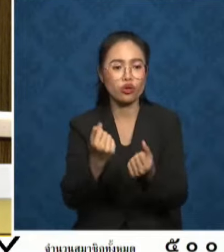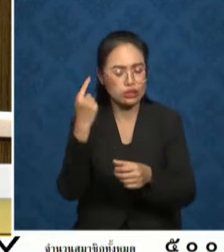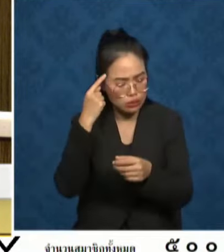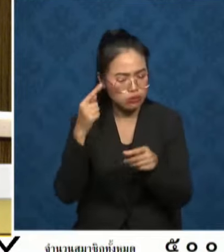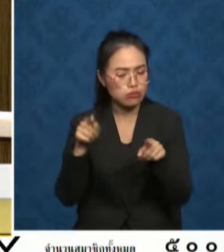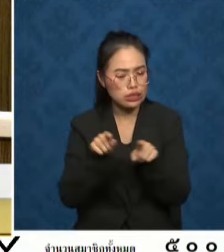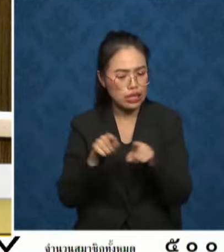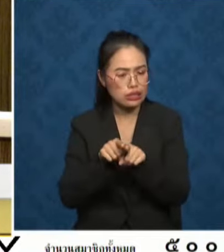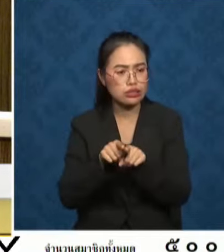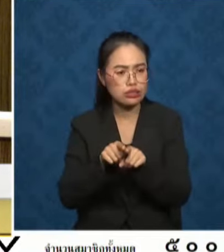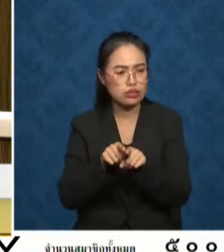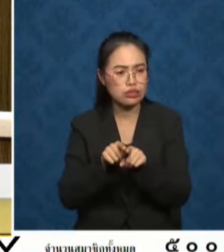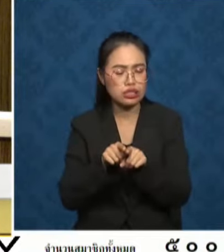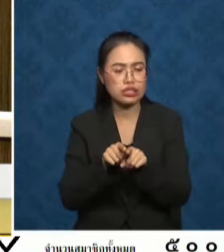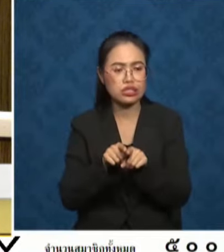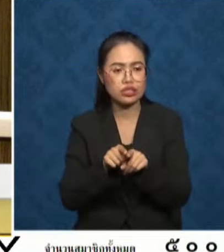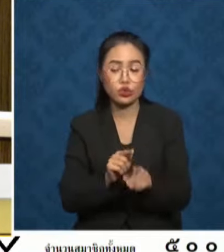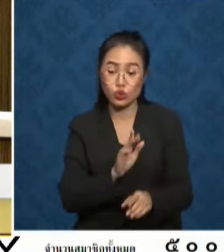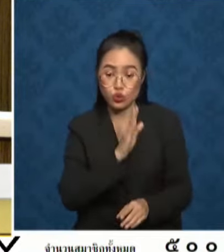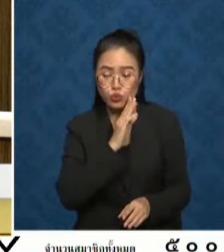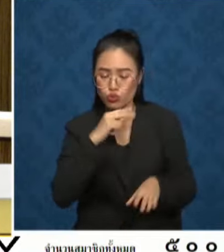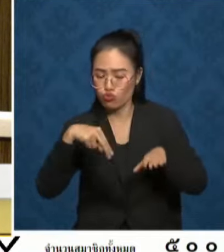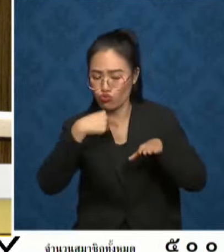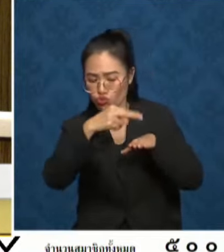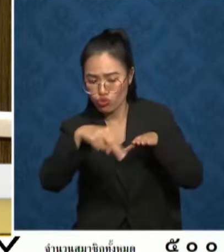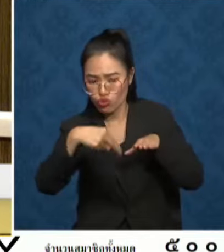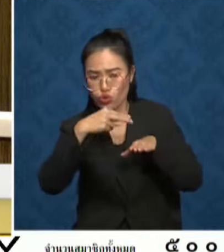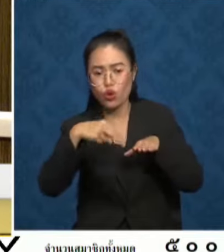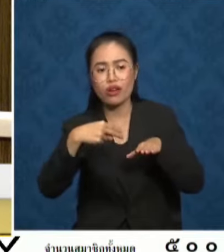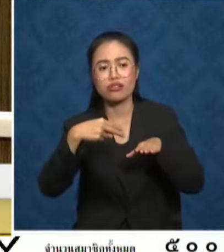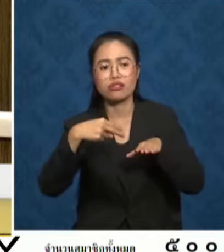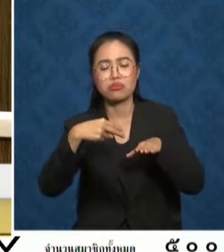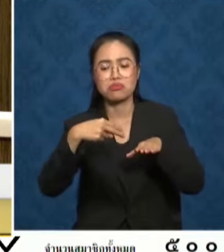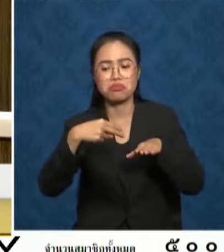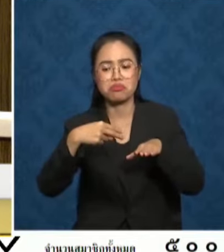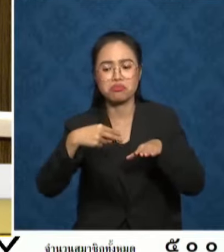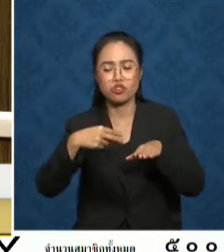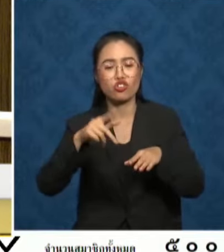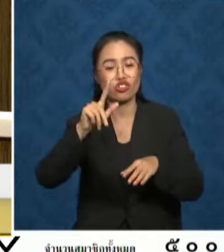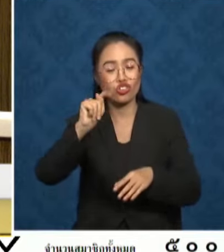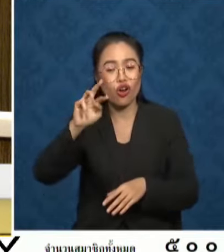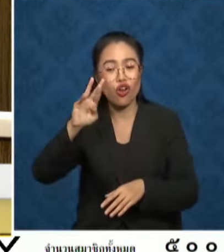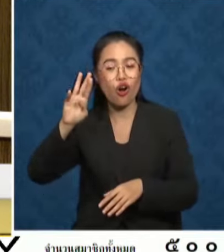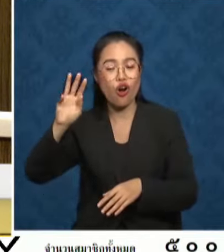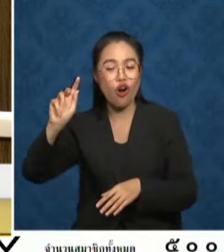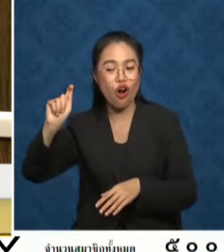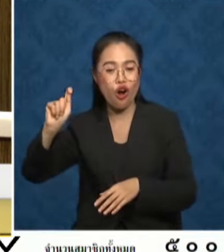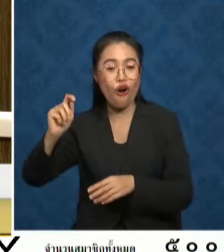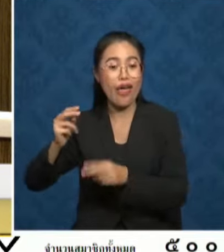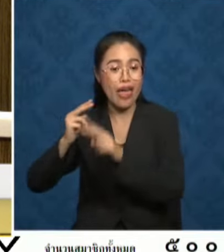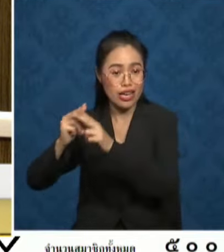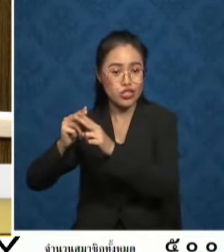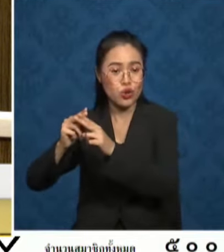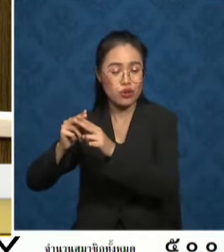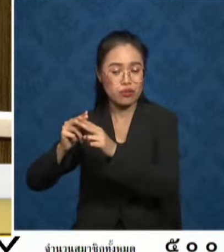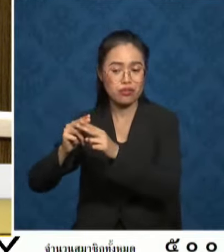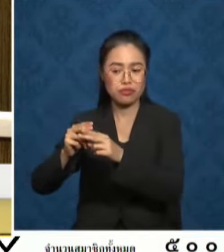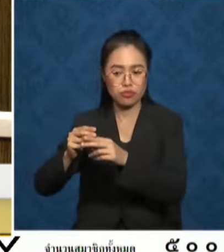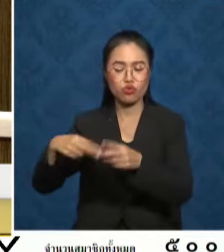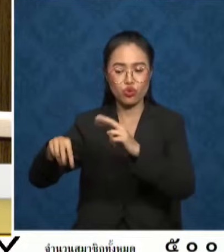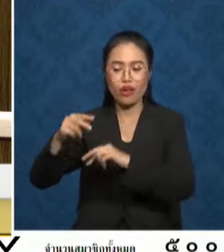ขนส่งทางบกที่ว่าถ้าเราไม่ตสถานที่เนี่ยทุกผู้ประกอบการต้องนำรถไปในสถานที่ขนส่งเองเนี่ยเวลาวันสิ้น